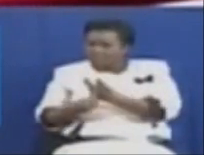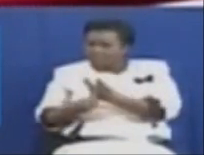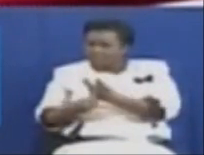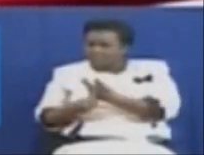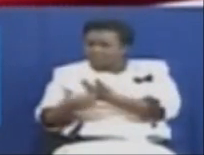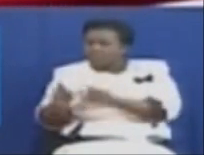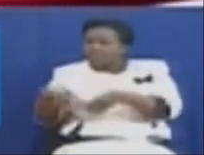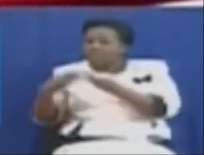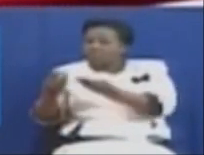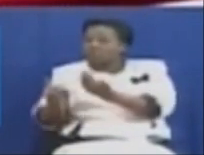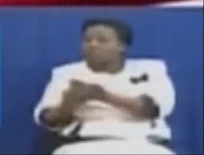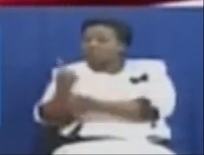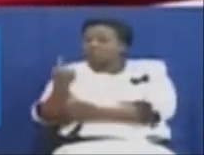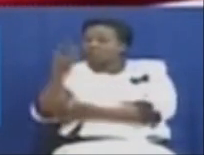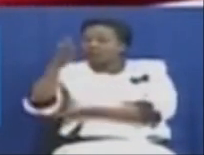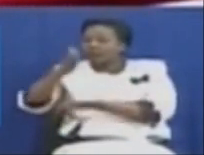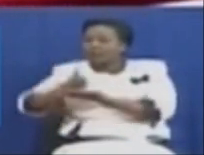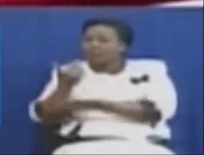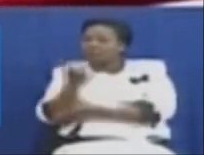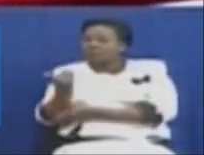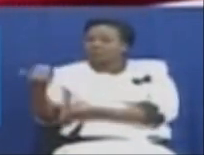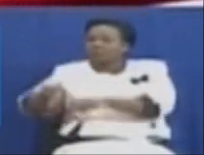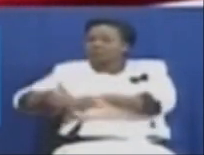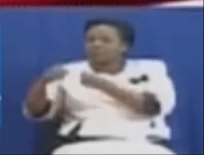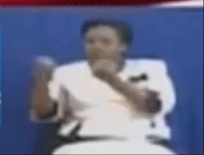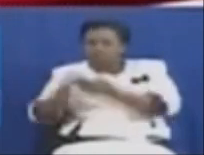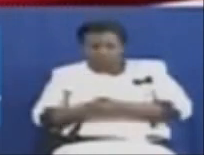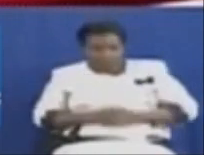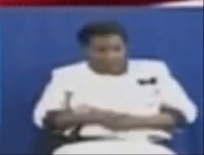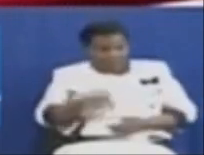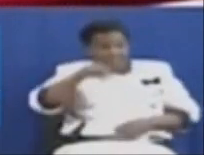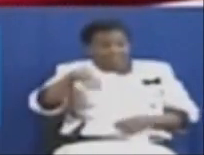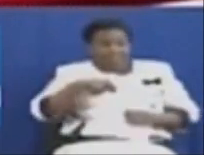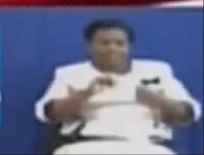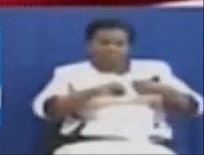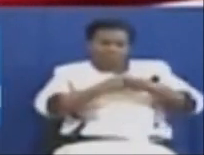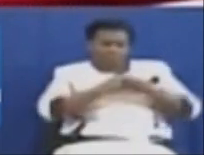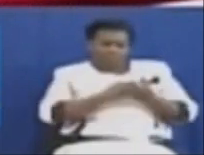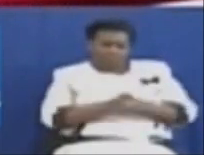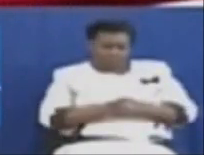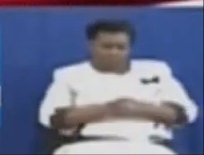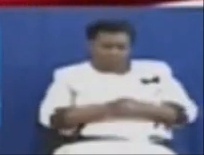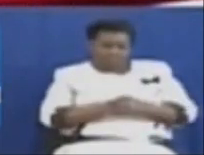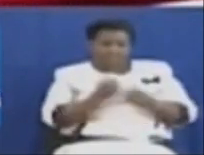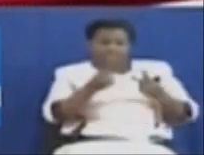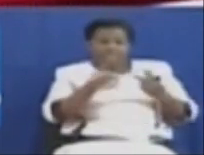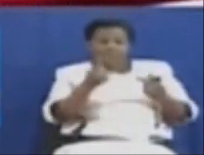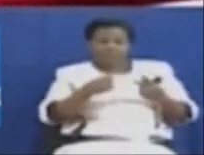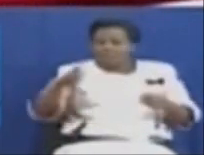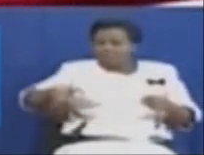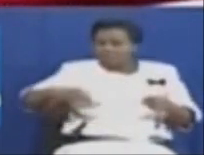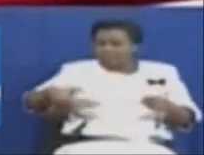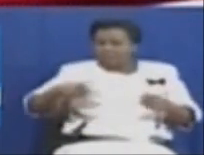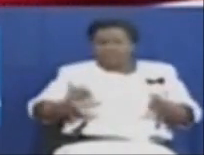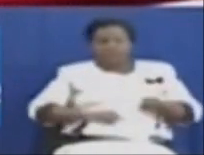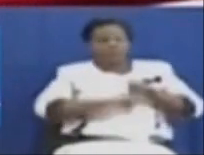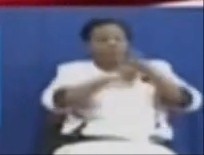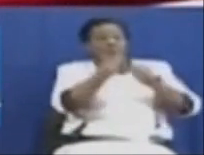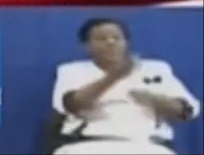Mheshimiwa Naibu Spika, kwanza naomba kujibu swali la nyongeza Mheshimiwa Isai kama ipatavyo. Mheshimiwa Naibu Spika, kama nilivyosema katika jibu la msingi,